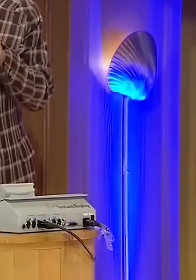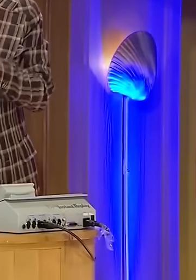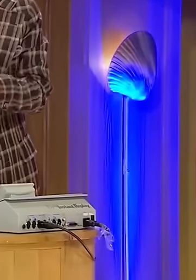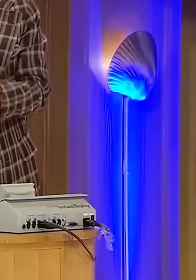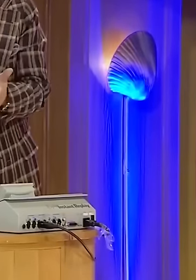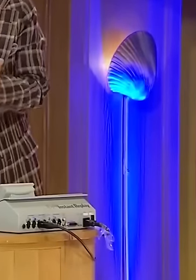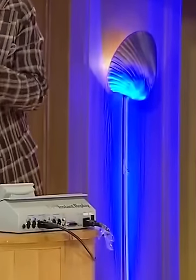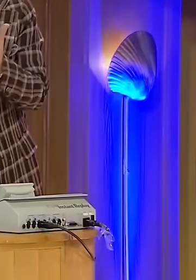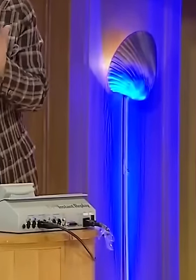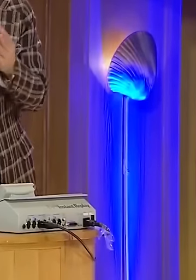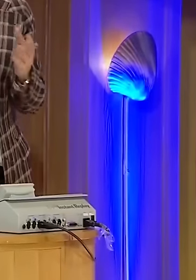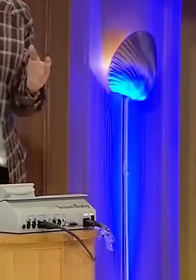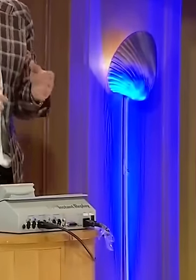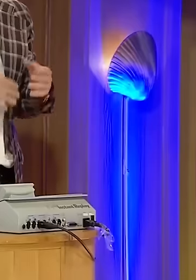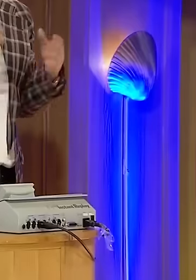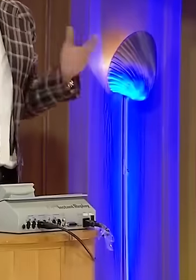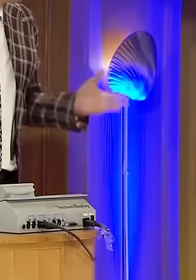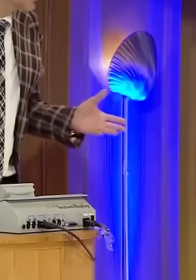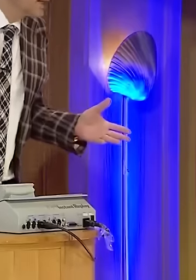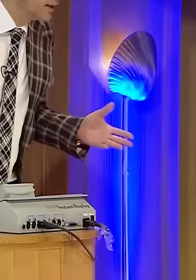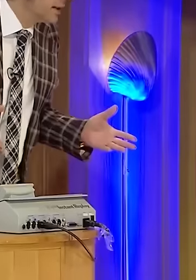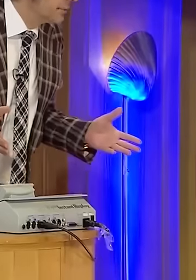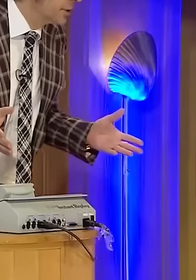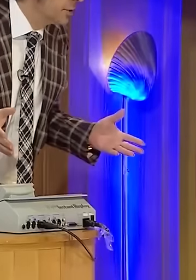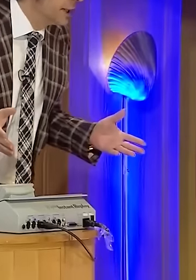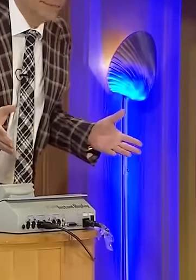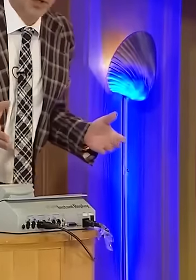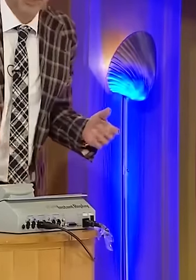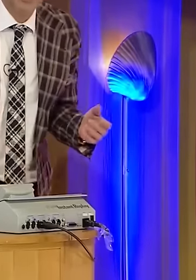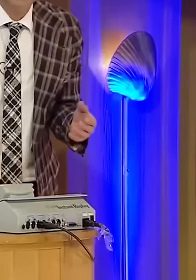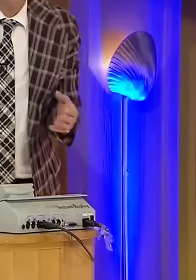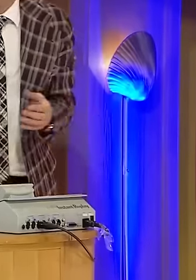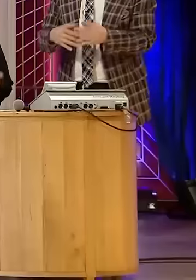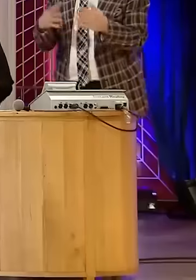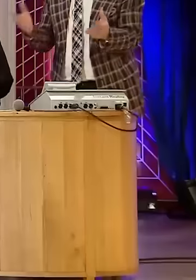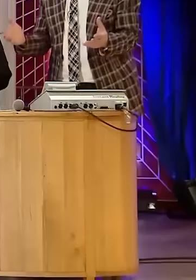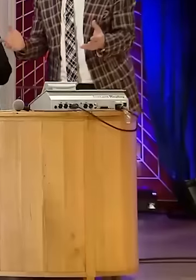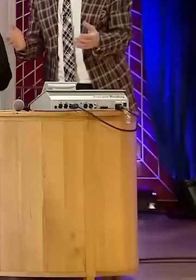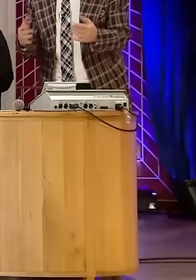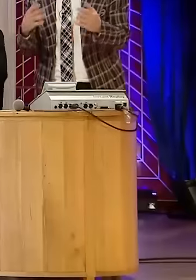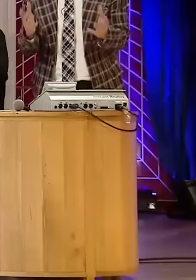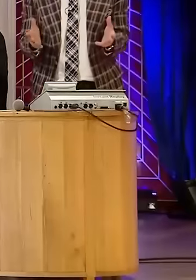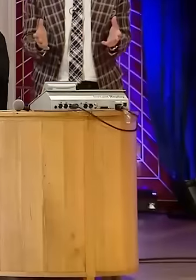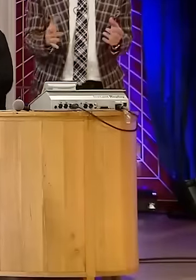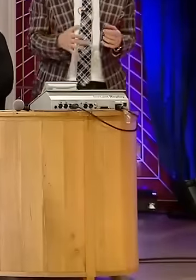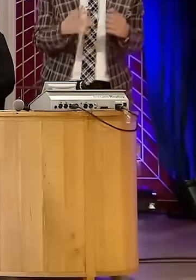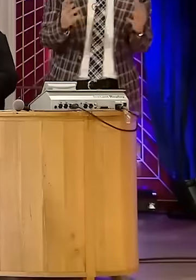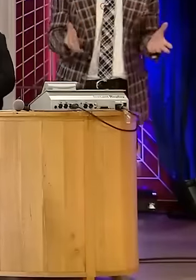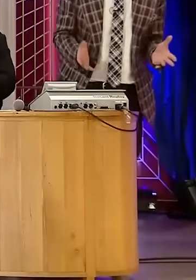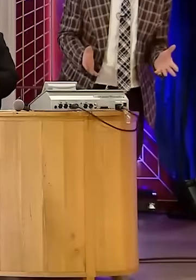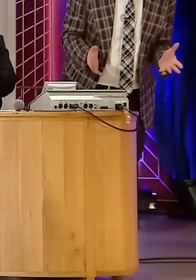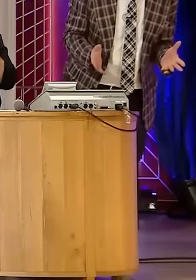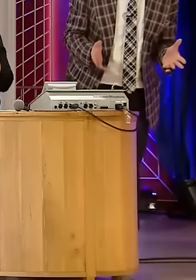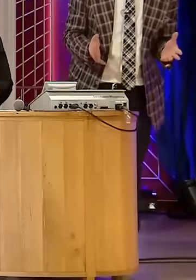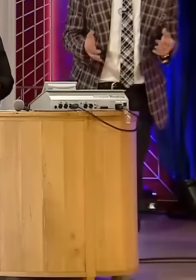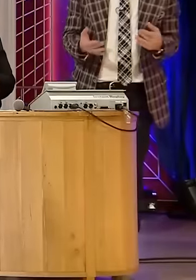hiçbir üzüntümüz kalmadı. Çünkü o kadar gerizekalı laflar ediyorlarmış ki niye biz bunlara bakıp da üzülüyorduk diye